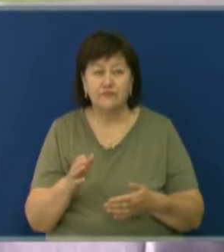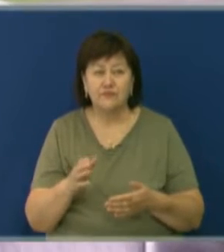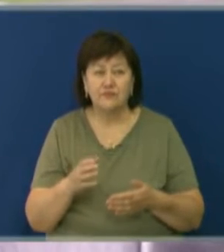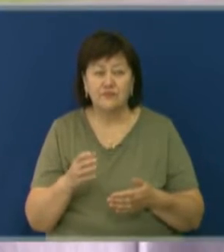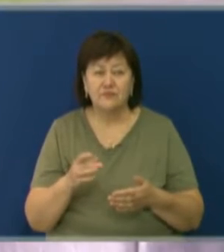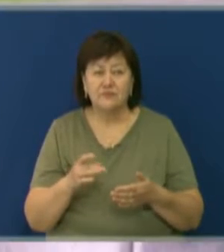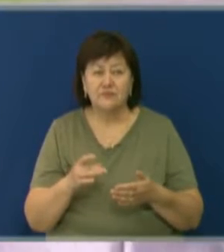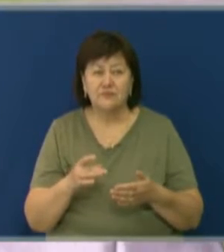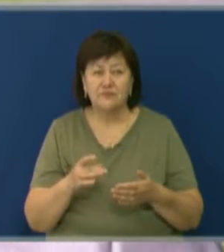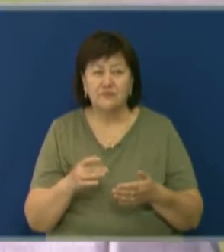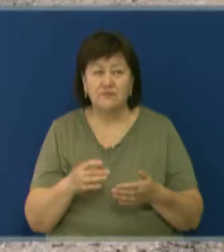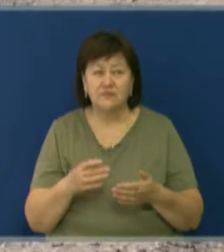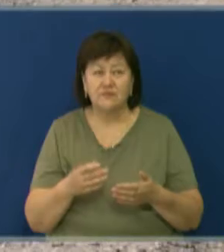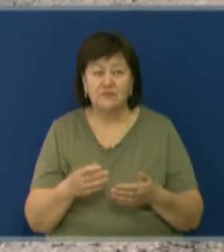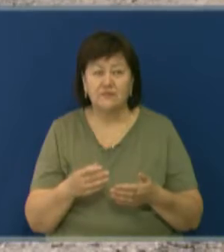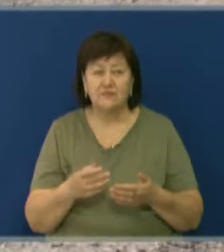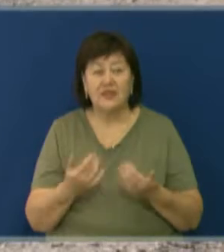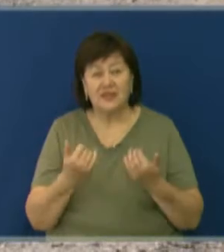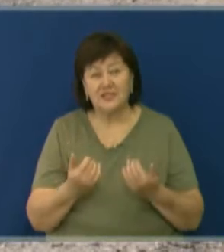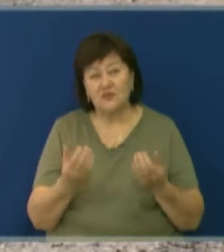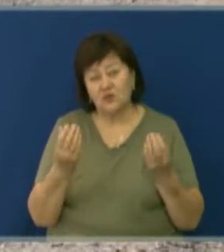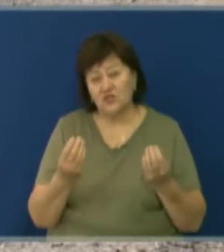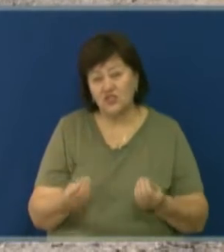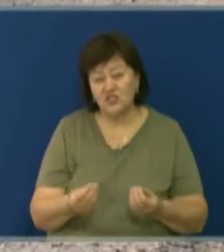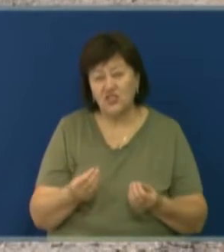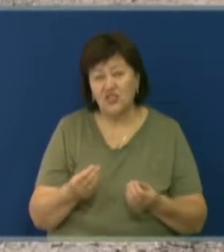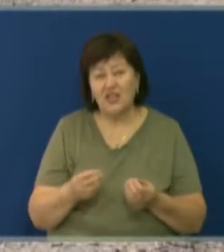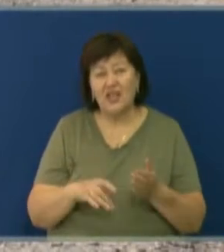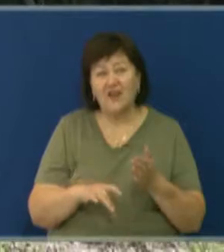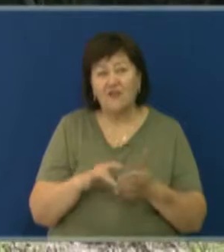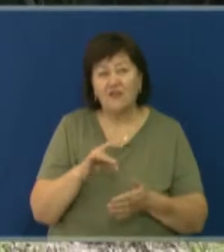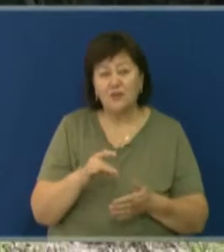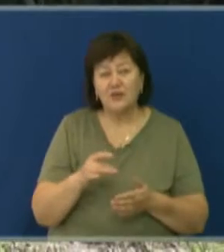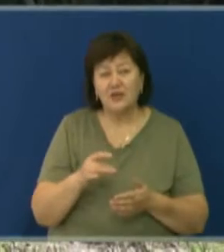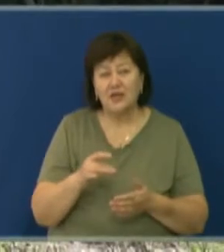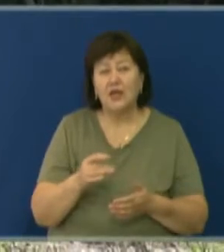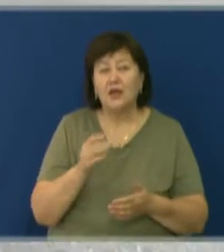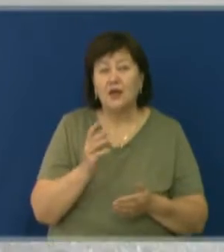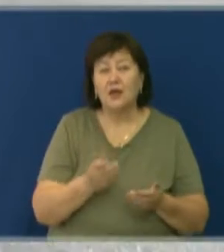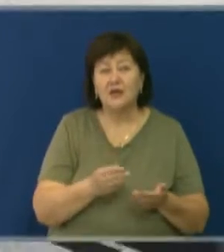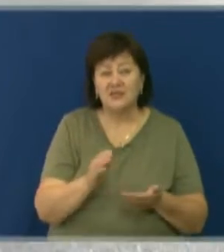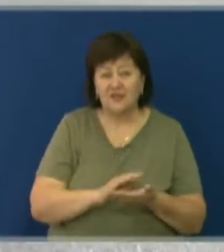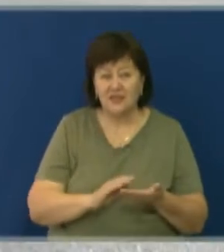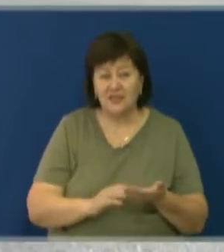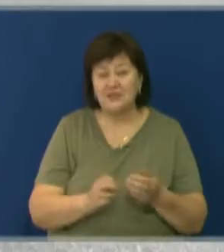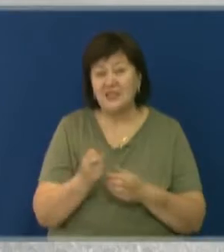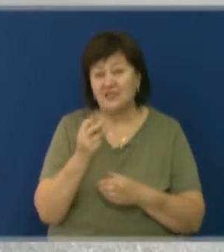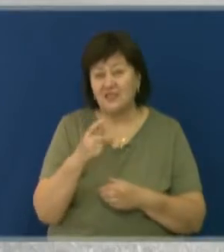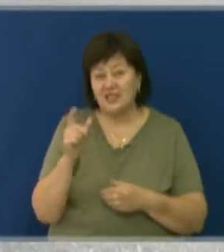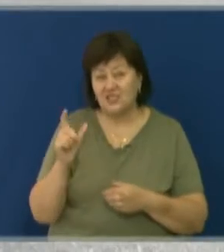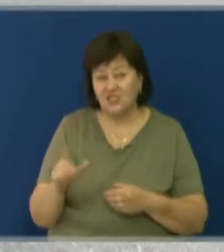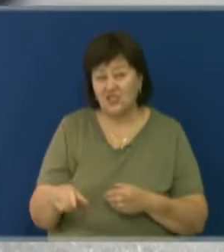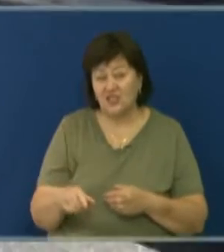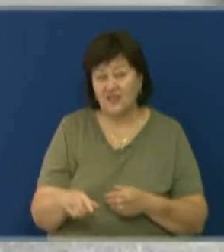тағайындау басталған болады. Бүгінде ауыл әкімдерінің сайлауына өңірімізден 12 адам өтініш білдірген, оның 4-і партиялардың